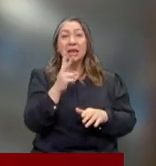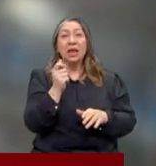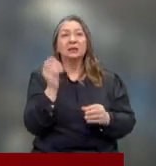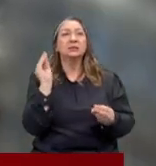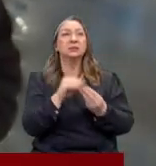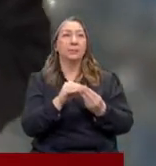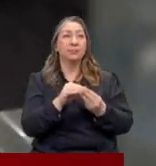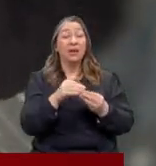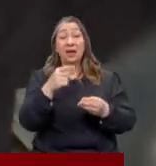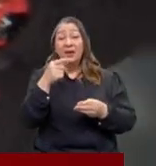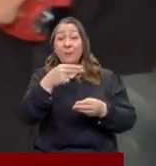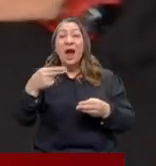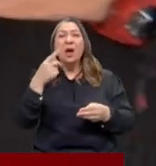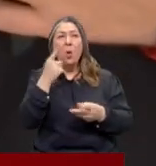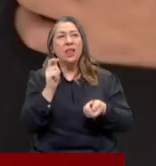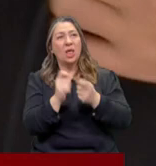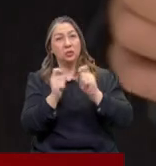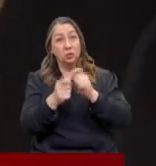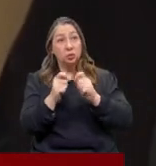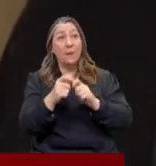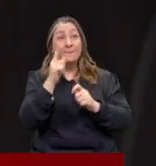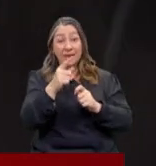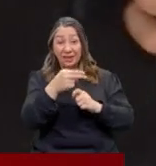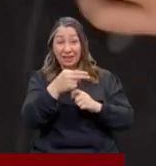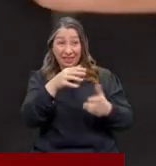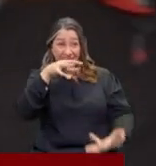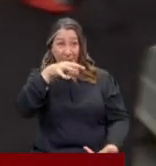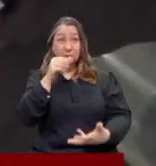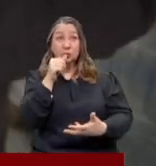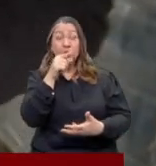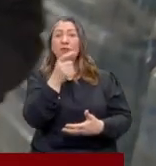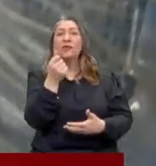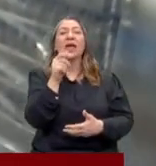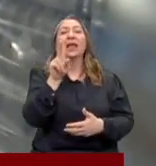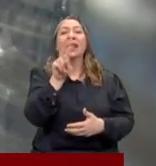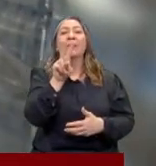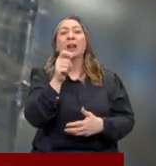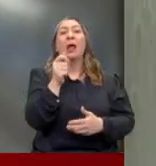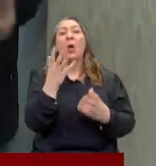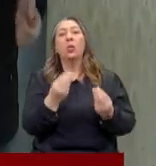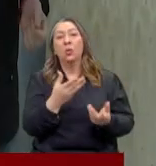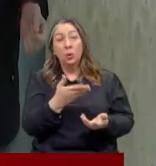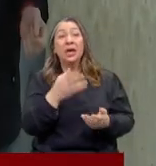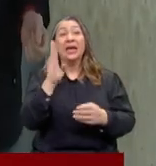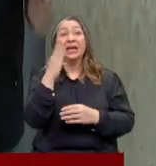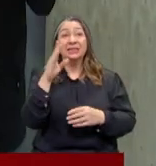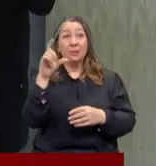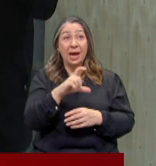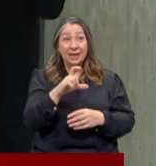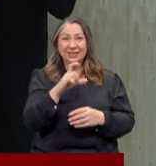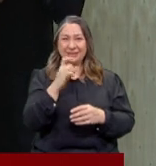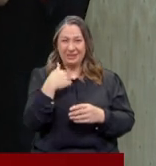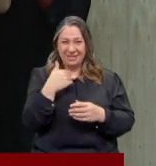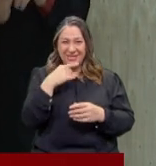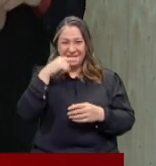zam geldi. Firmasına göre değişmekle birlikte bir damacana suyun fiyatı 20 liraya yaklaştı. Kasım ayında suya zam